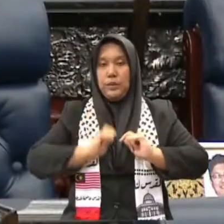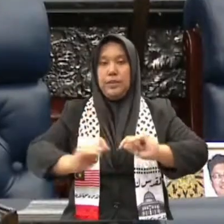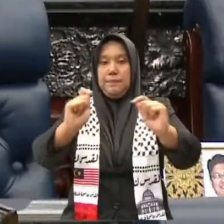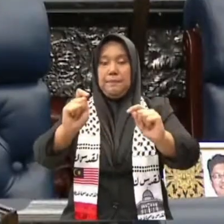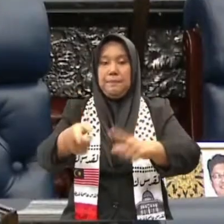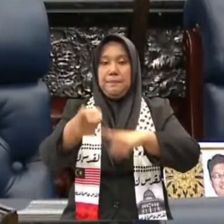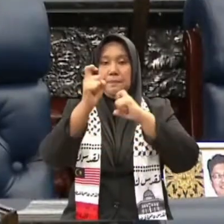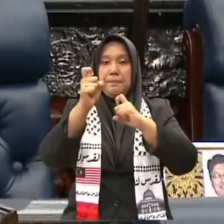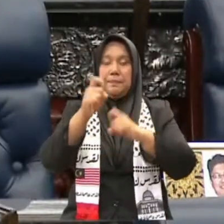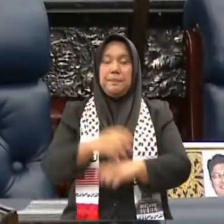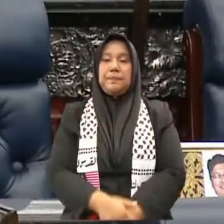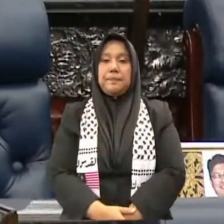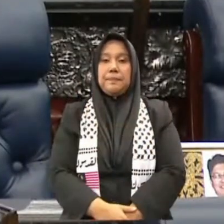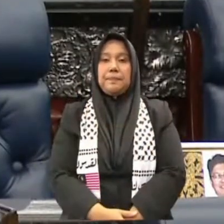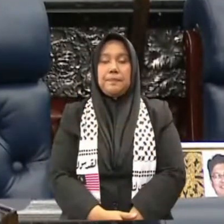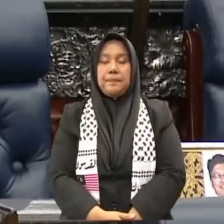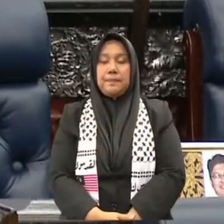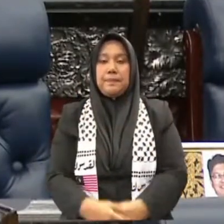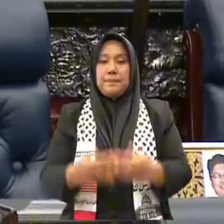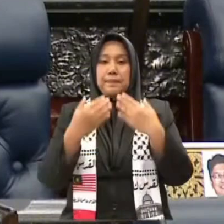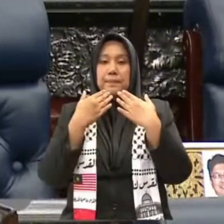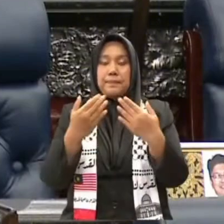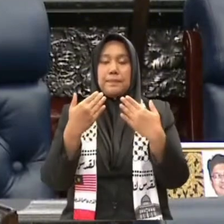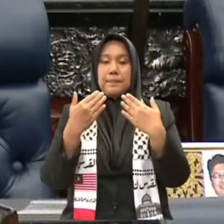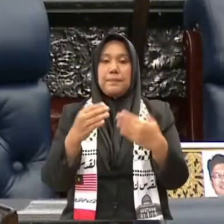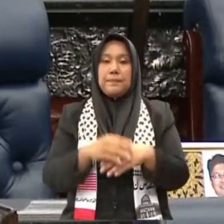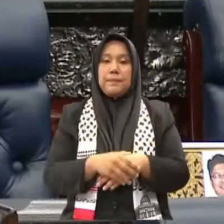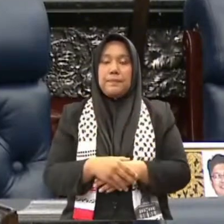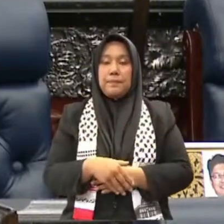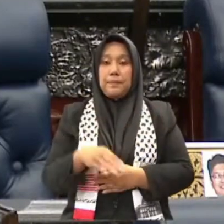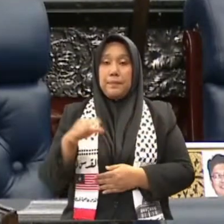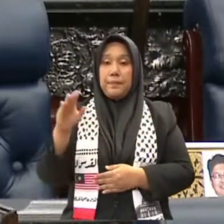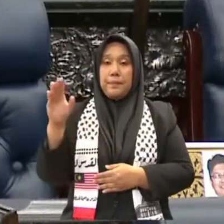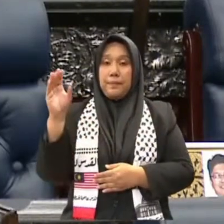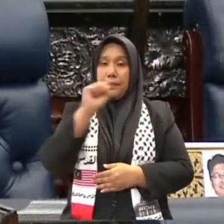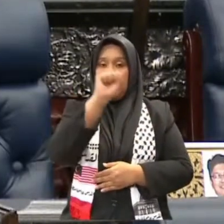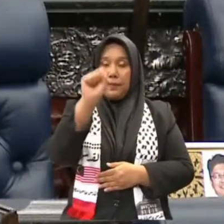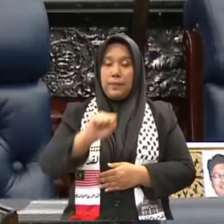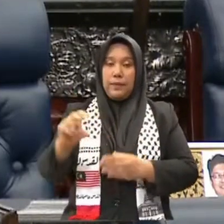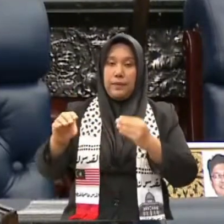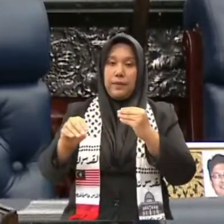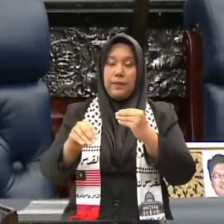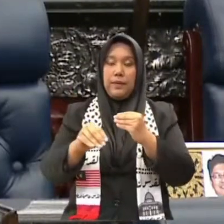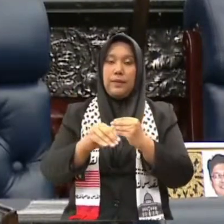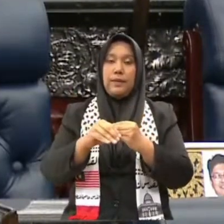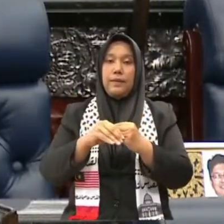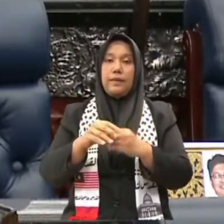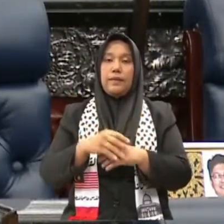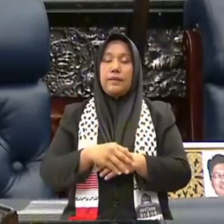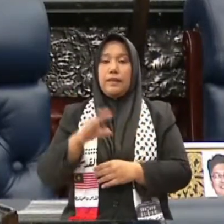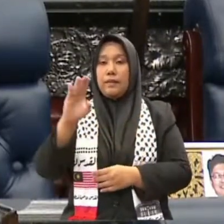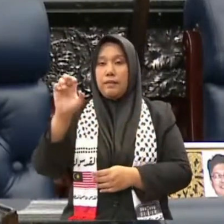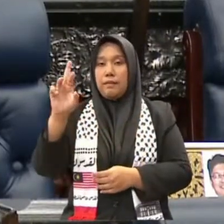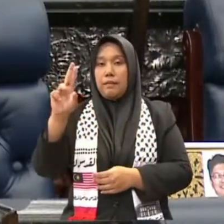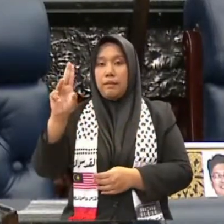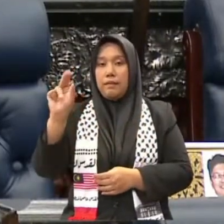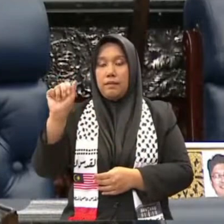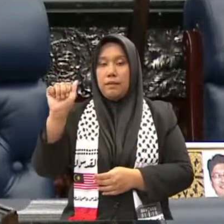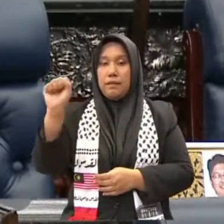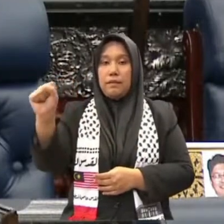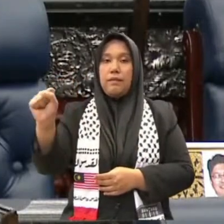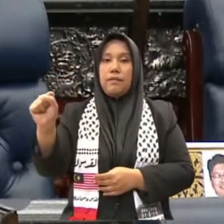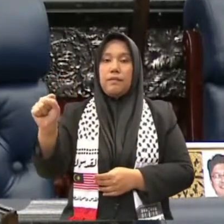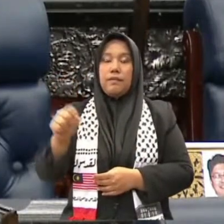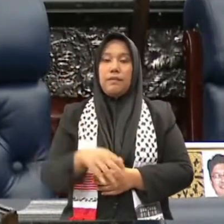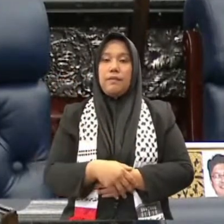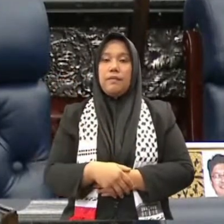Atas soalan tambahan, memandangkan Beruas adalah daripada kawasan Manjung, saya daripada Lumut, tapi ahli